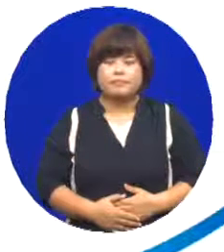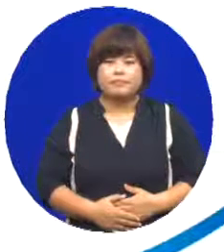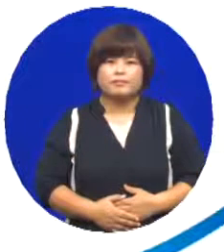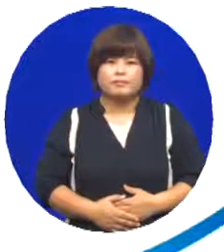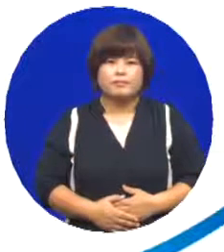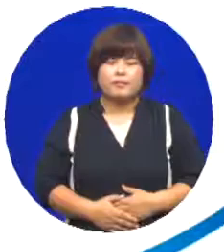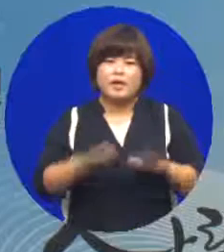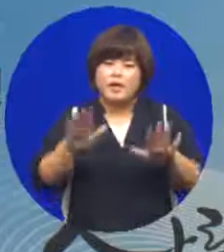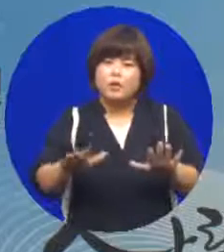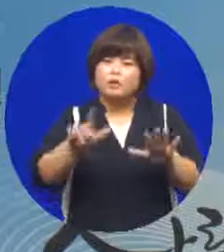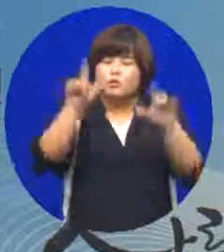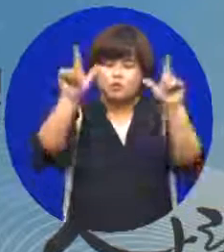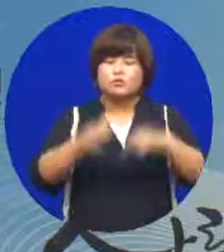바랍니다.